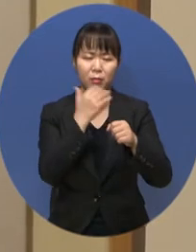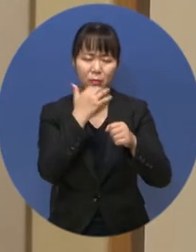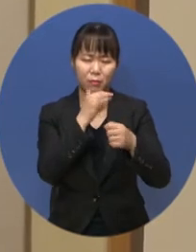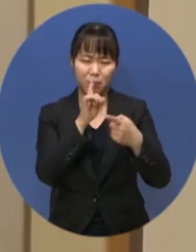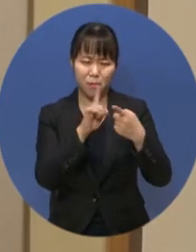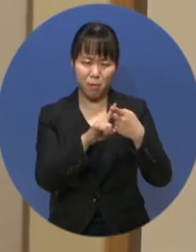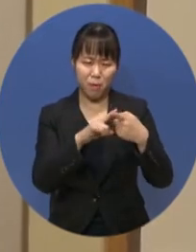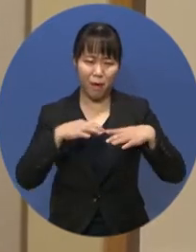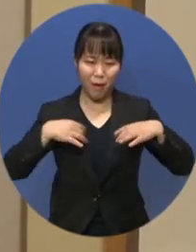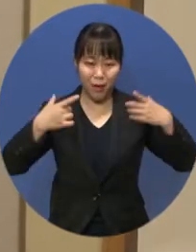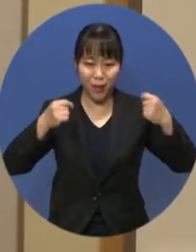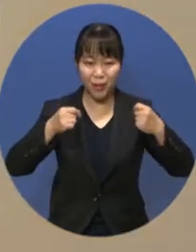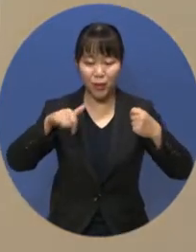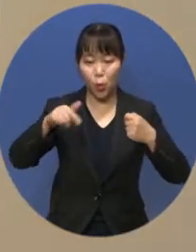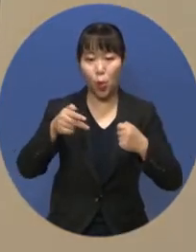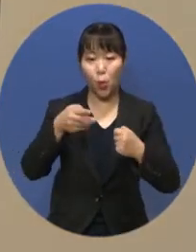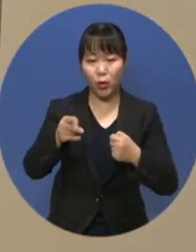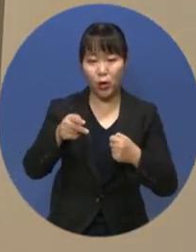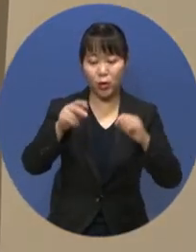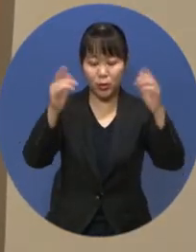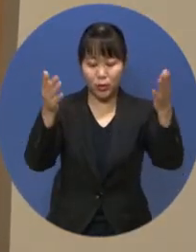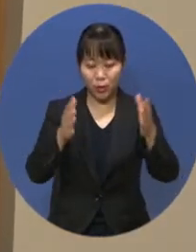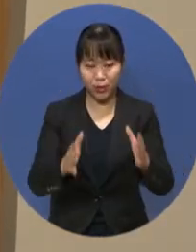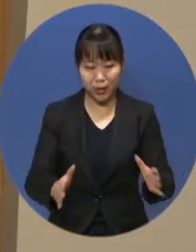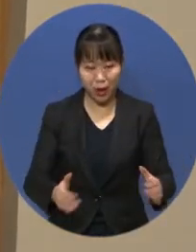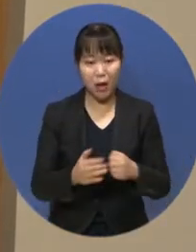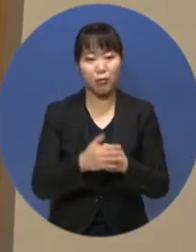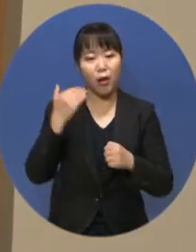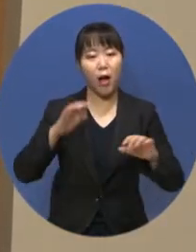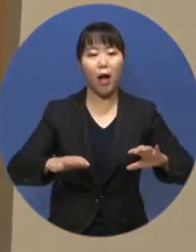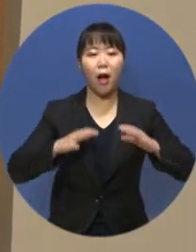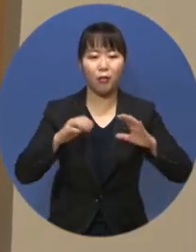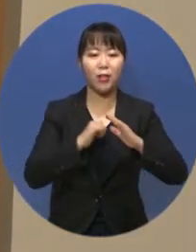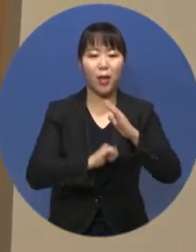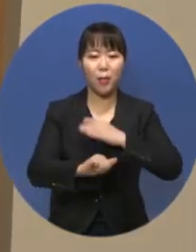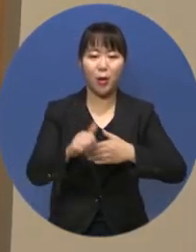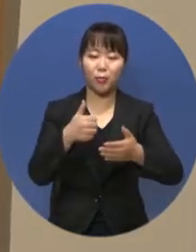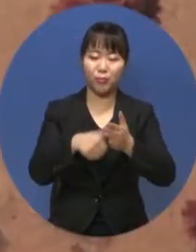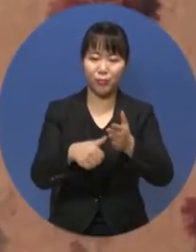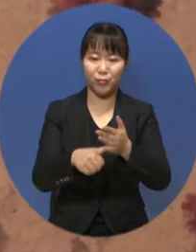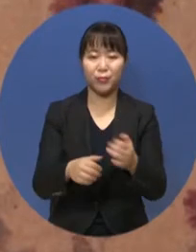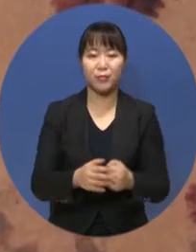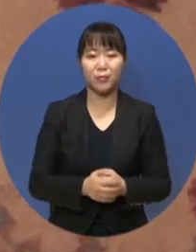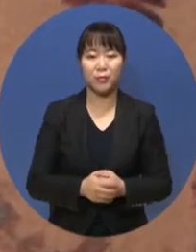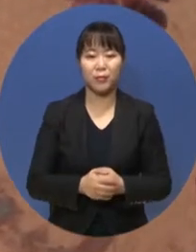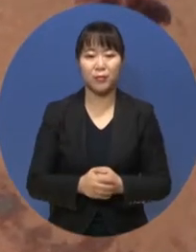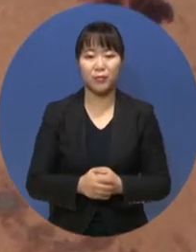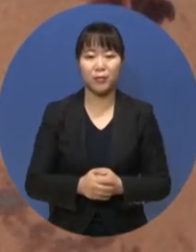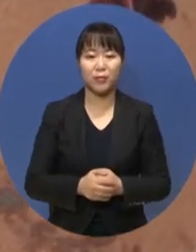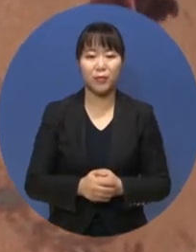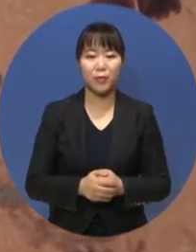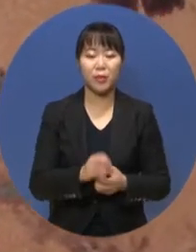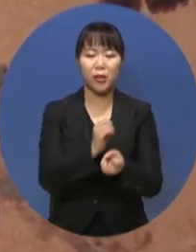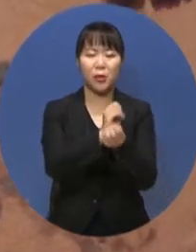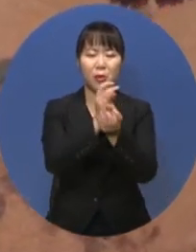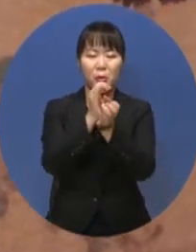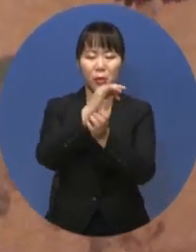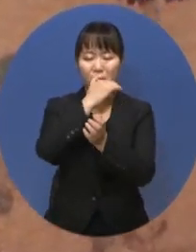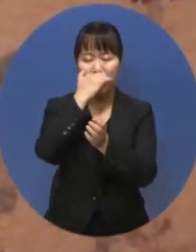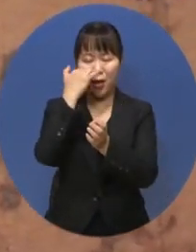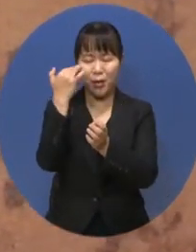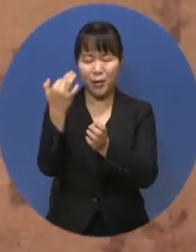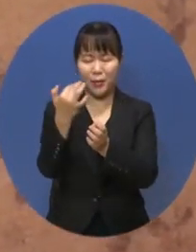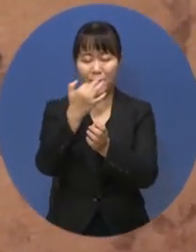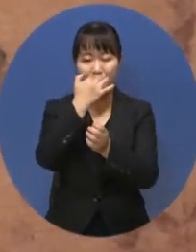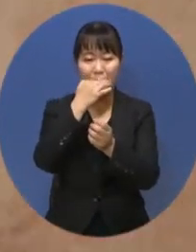고려청자 우리나라를 대표하는 uv 입니다 꼬창 기의 취한다